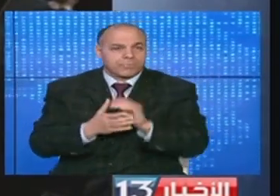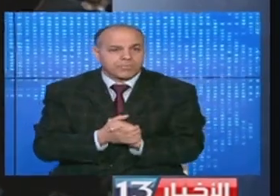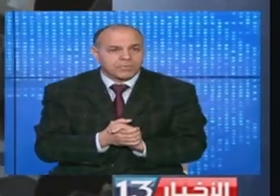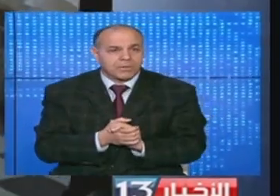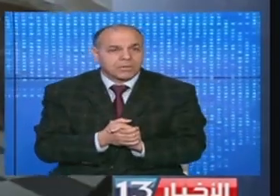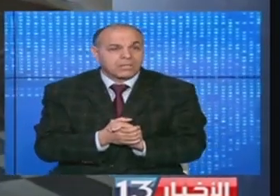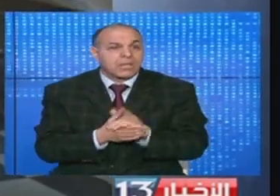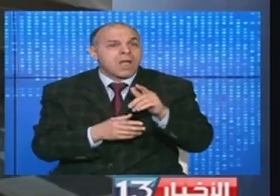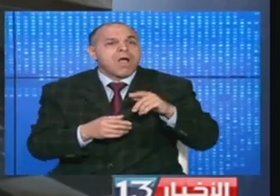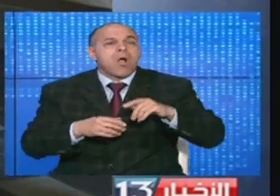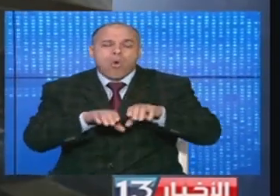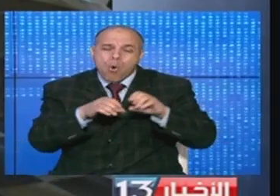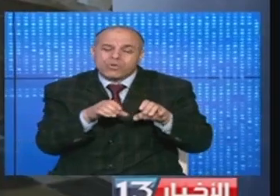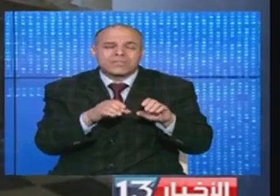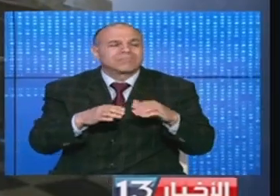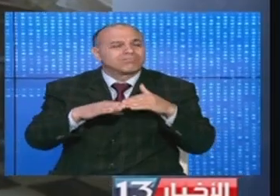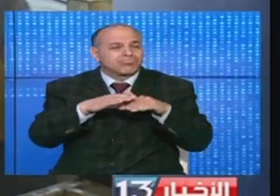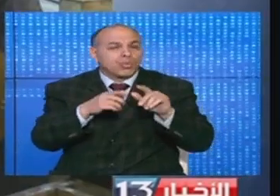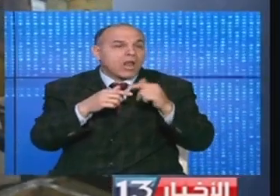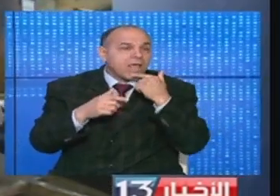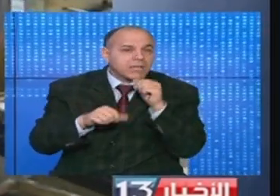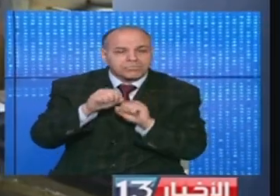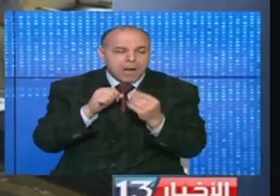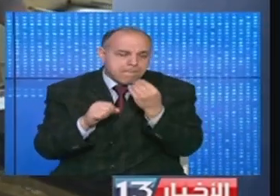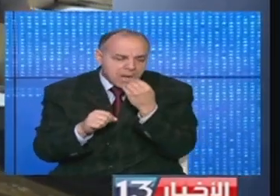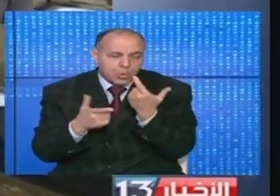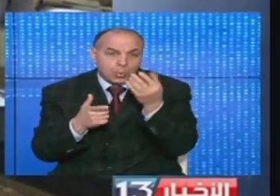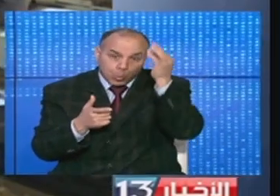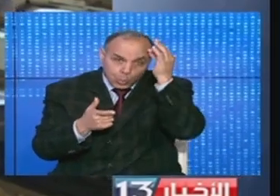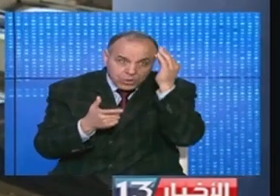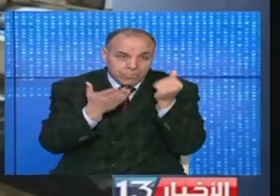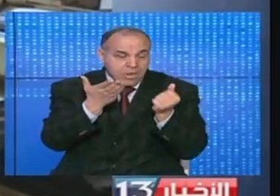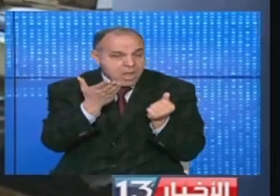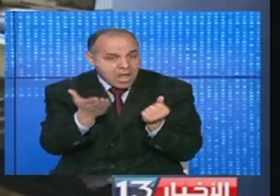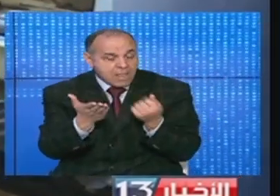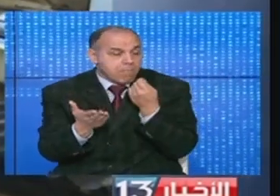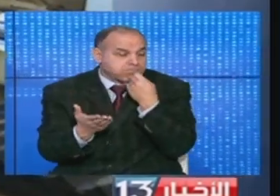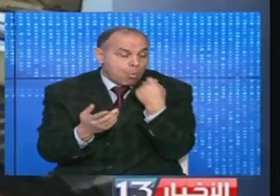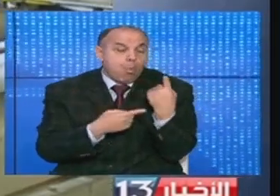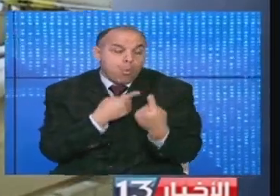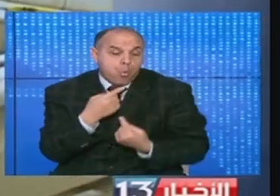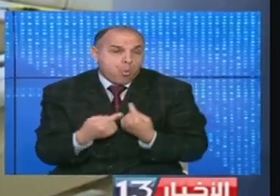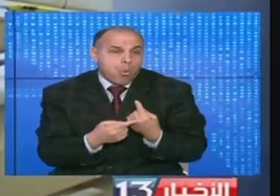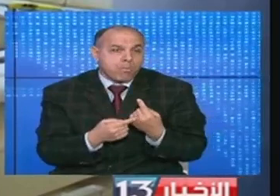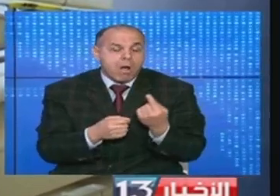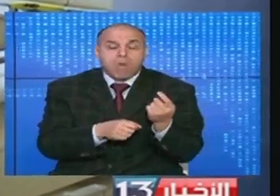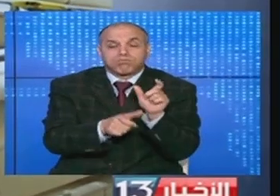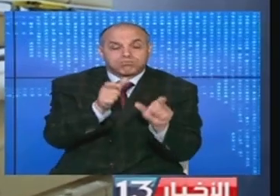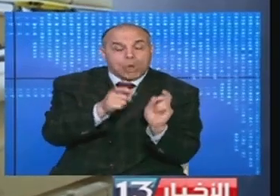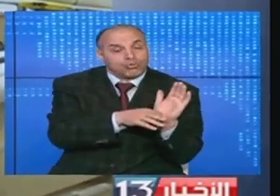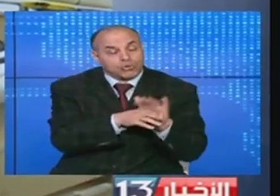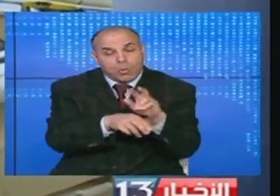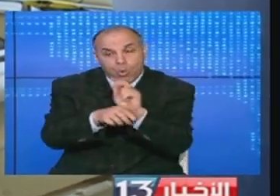التي تنتج ماذا اساسيه في النظام الغذائي التونسيه تعتبر من الوجهات الاساسيه لافريقيا لمراقبه الصحه